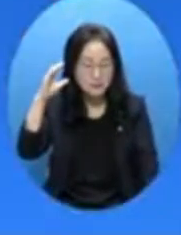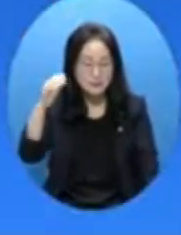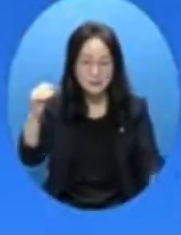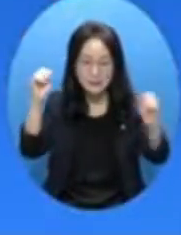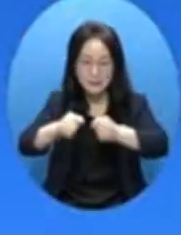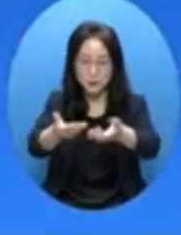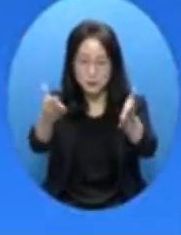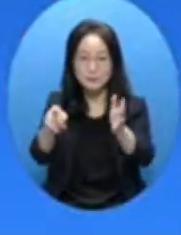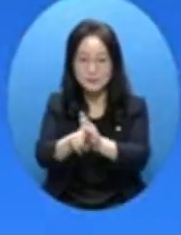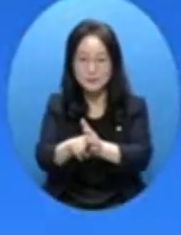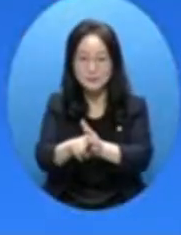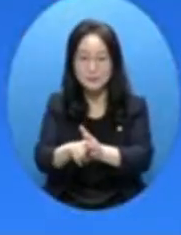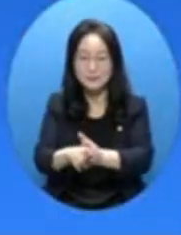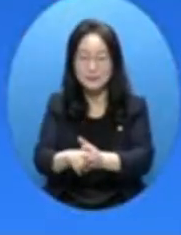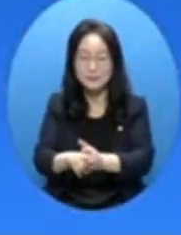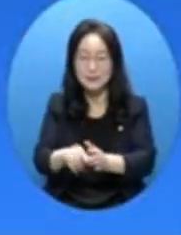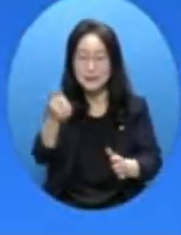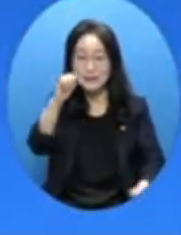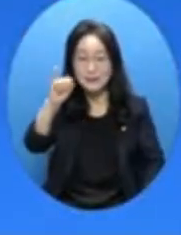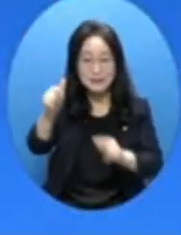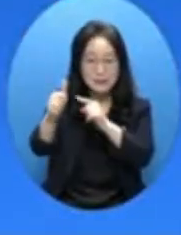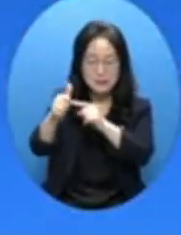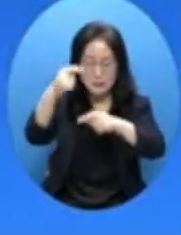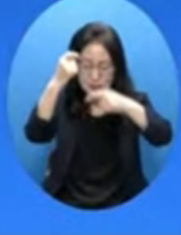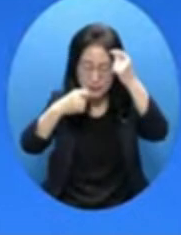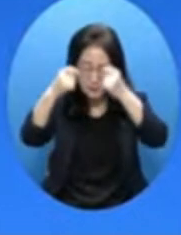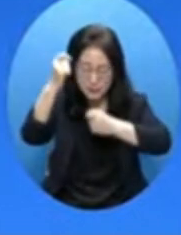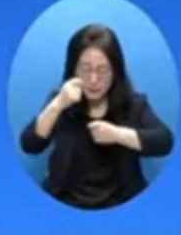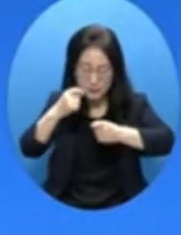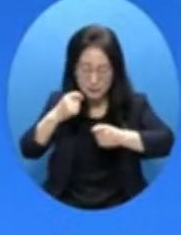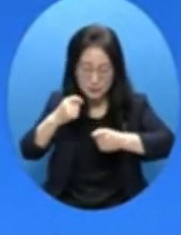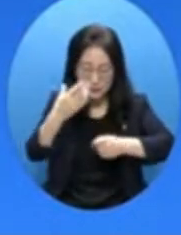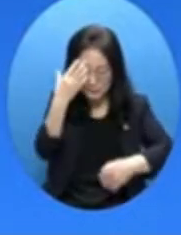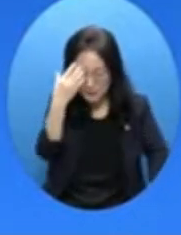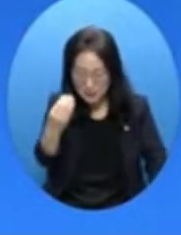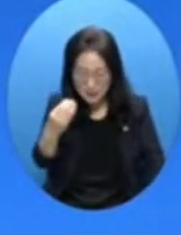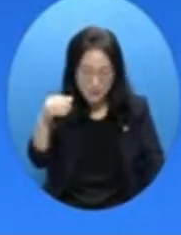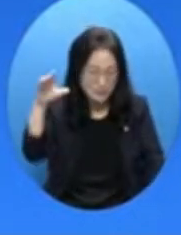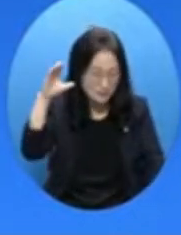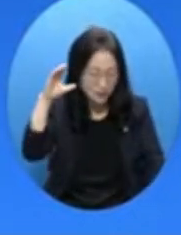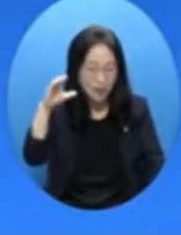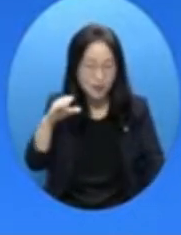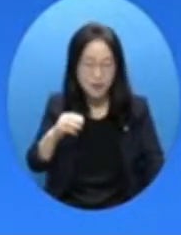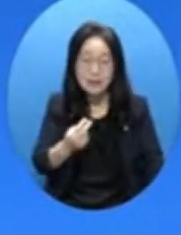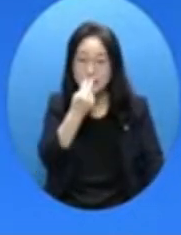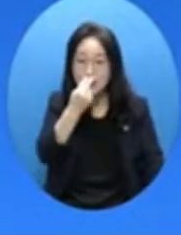응답해 주시는 것입니다. 희생의 눈물의 기도를 들으시고 생명을 무려